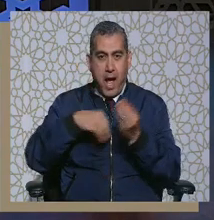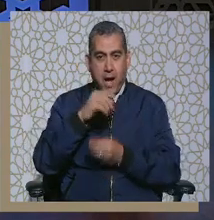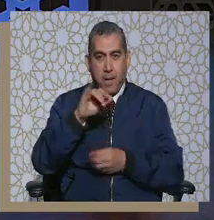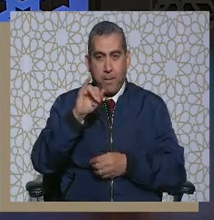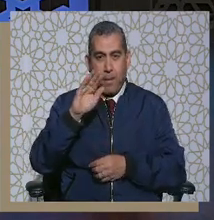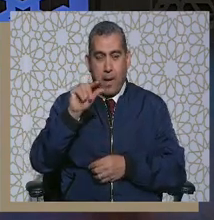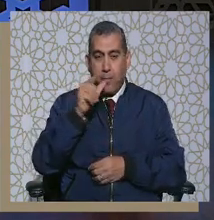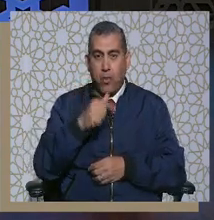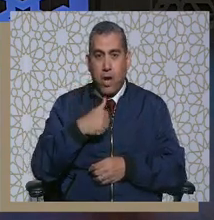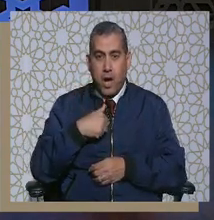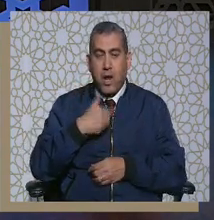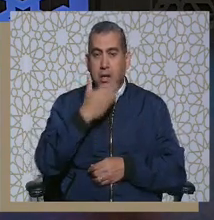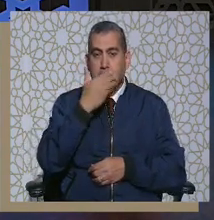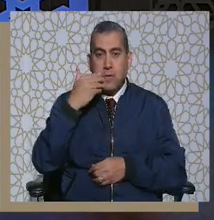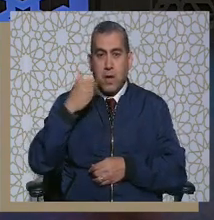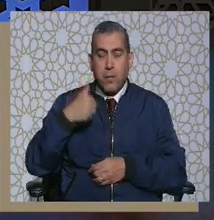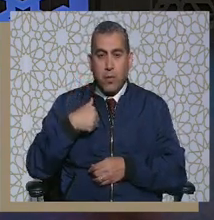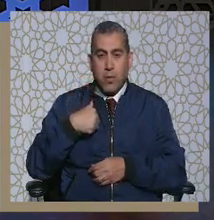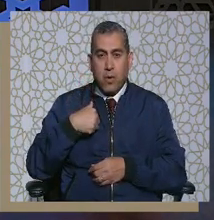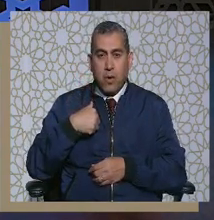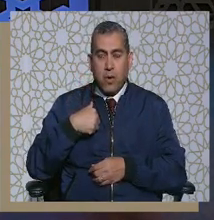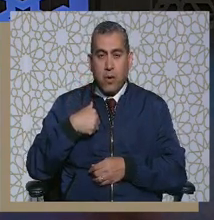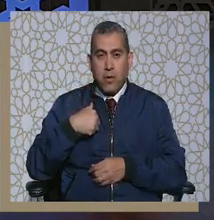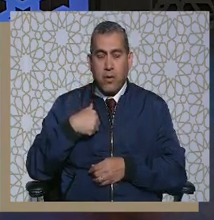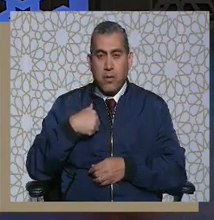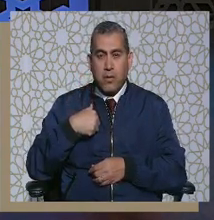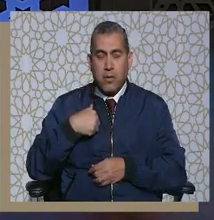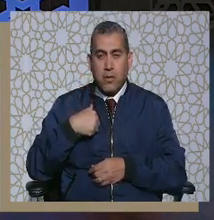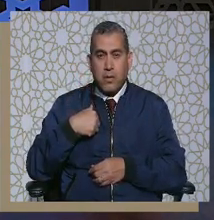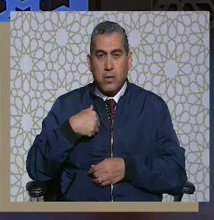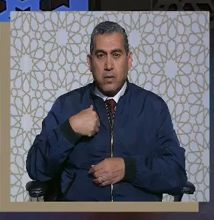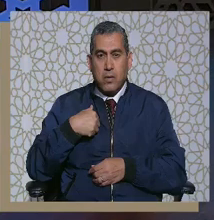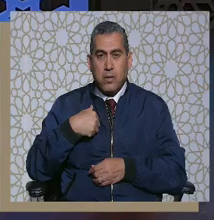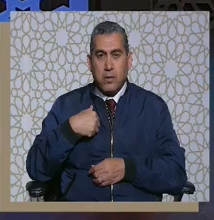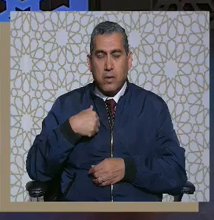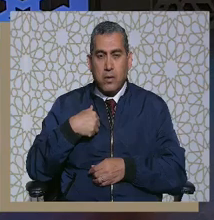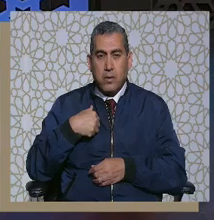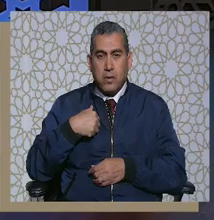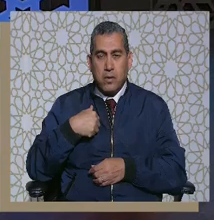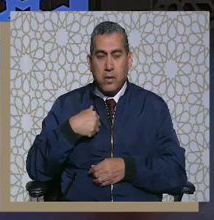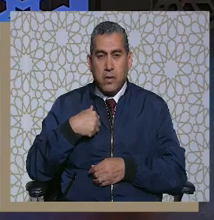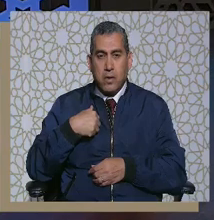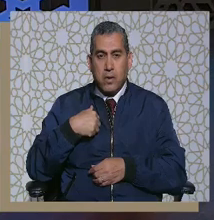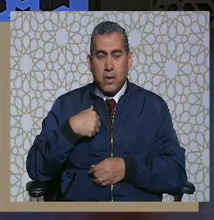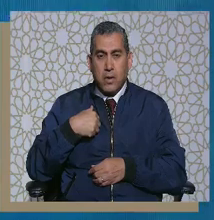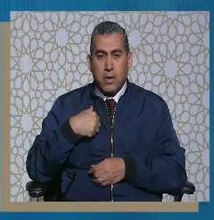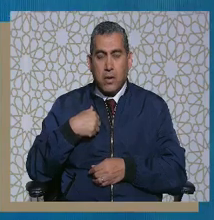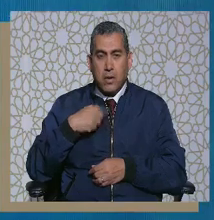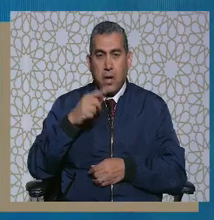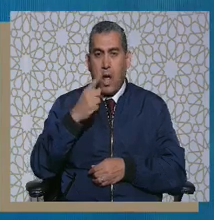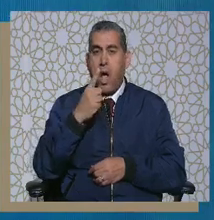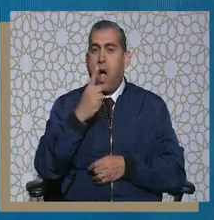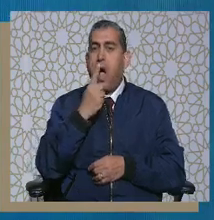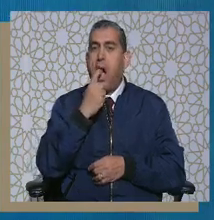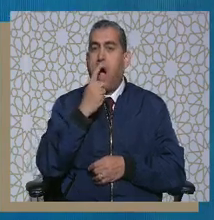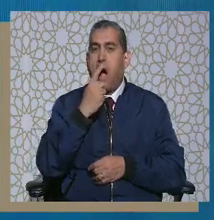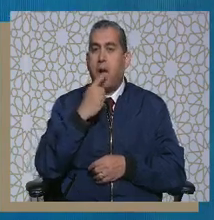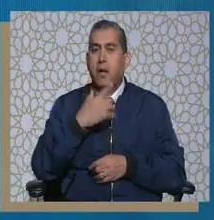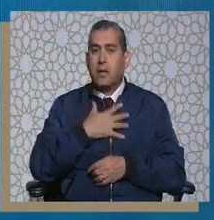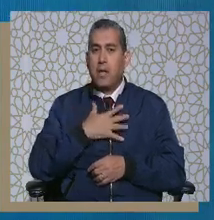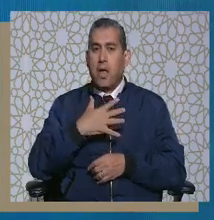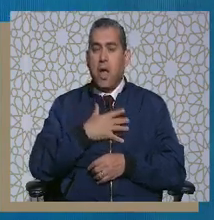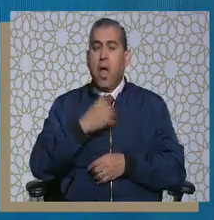بقولك انا صايم وبستعمل البخاخه حرام ولا حلال بخاخه الرب بخاخه الربو